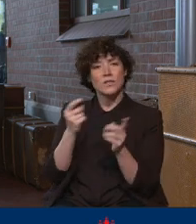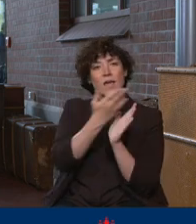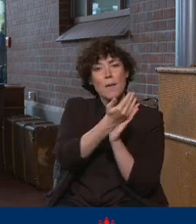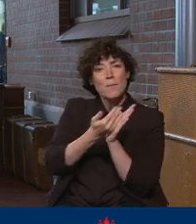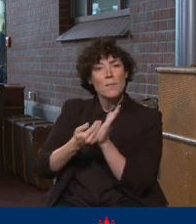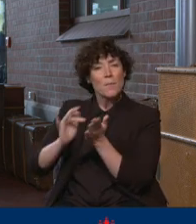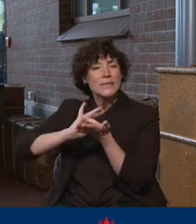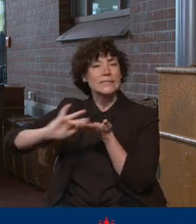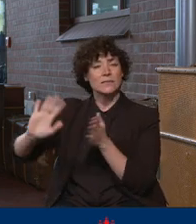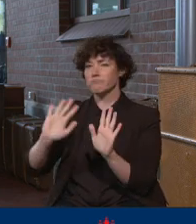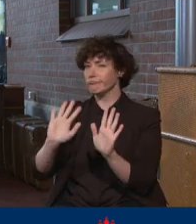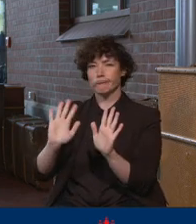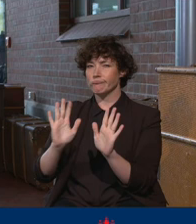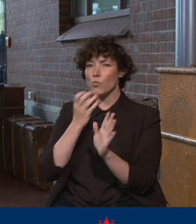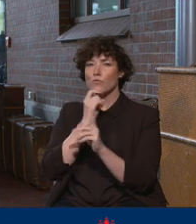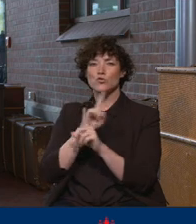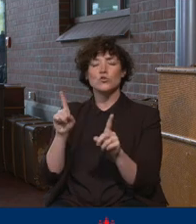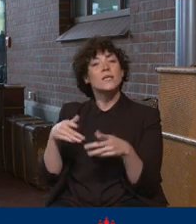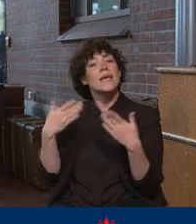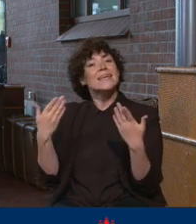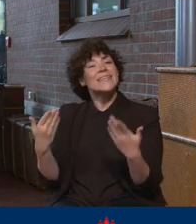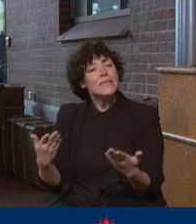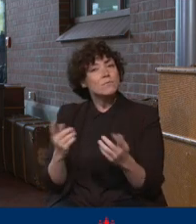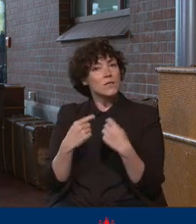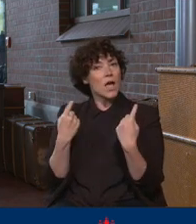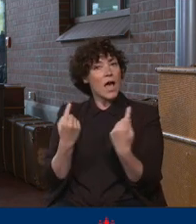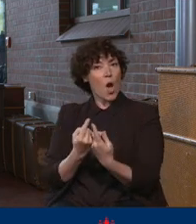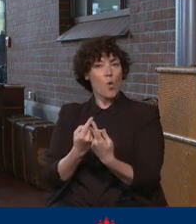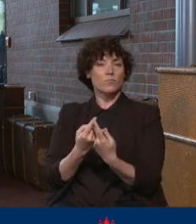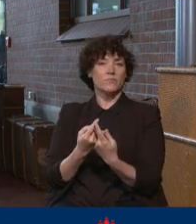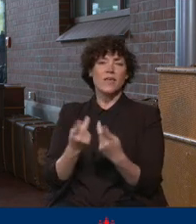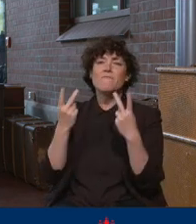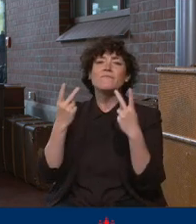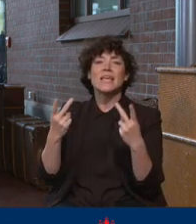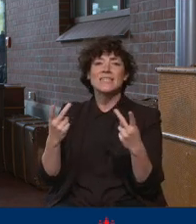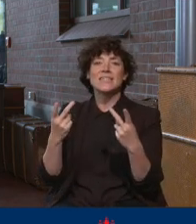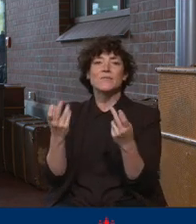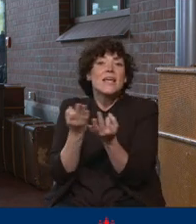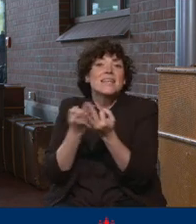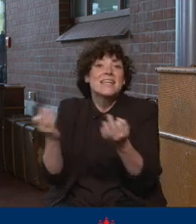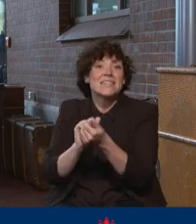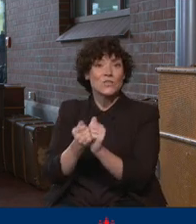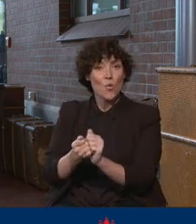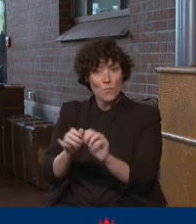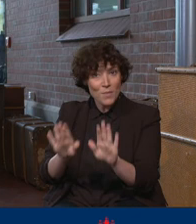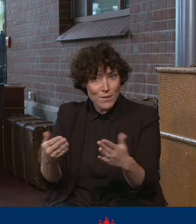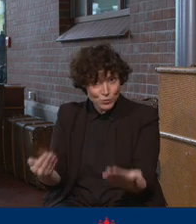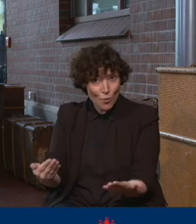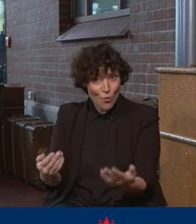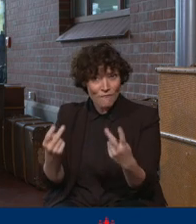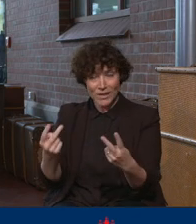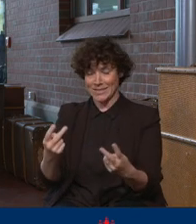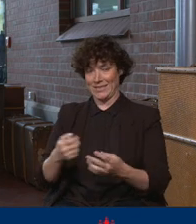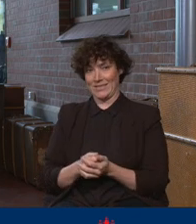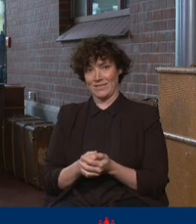es gibt zulagen da muss man eigentlich dafür sorgen dass da nichts passiert also die gibt es eben auch und dann gibt es